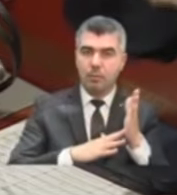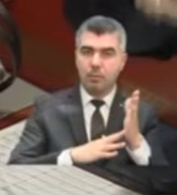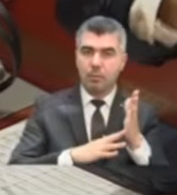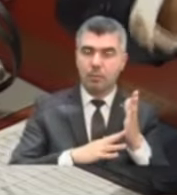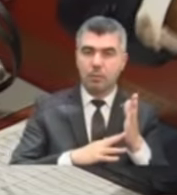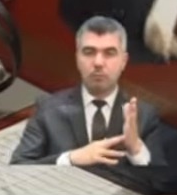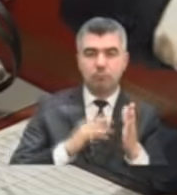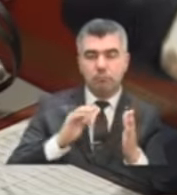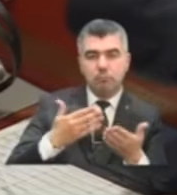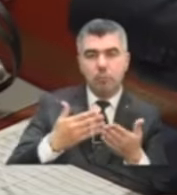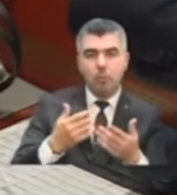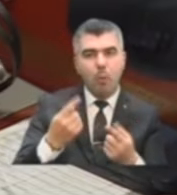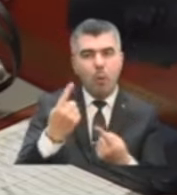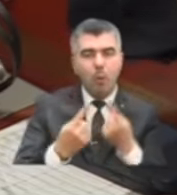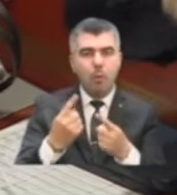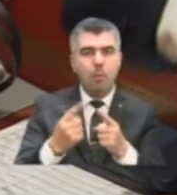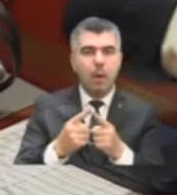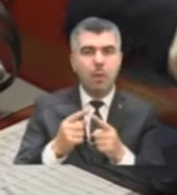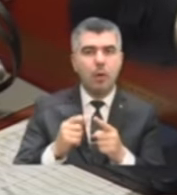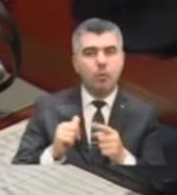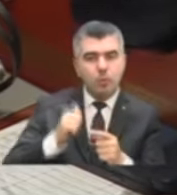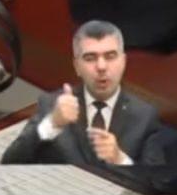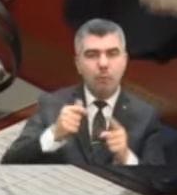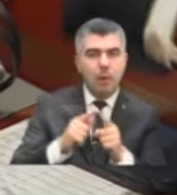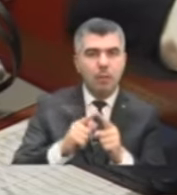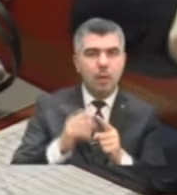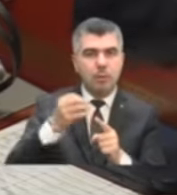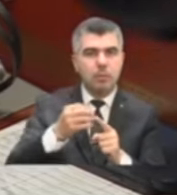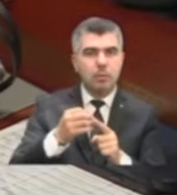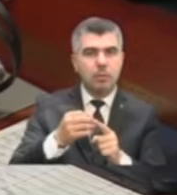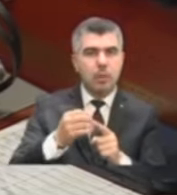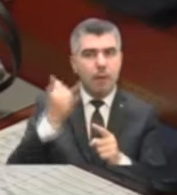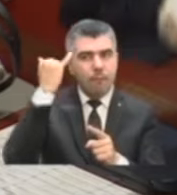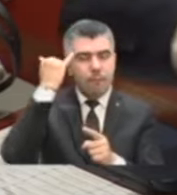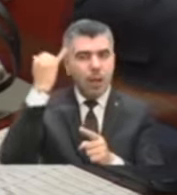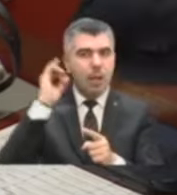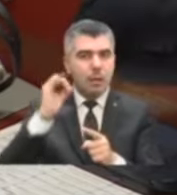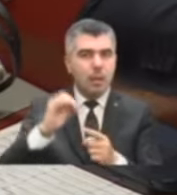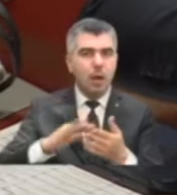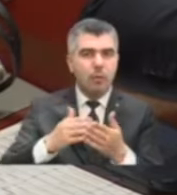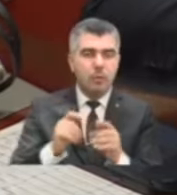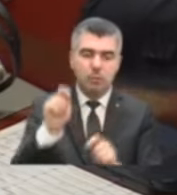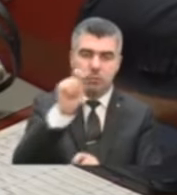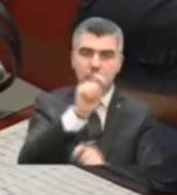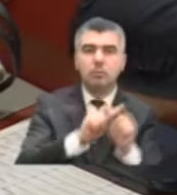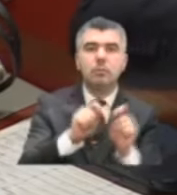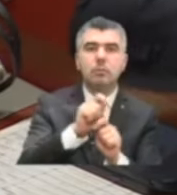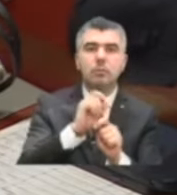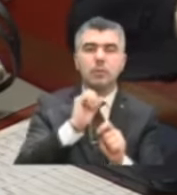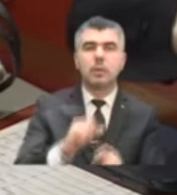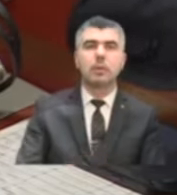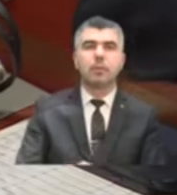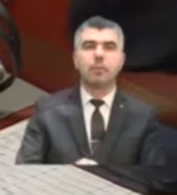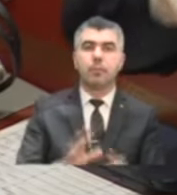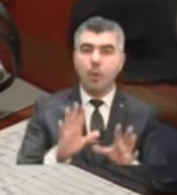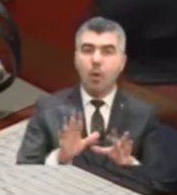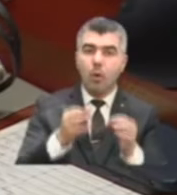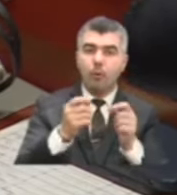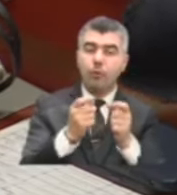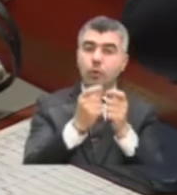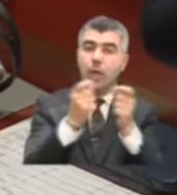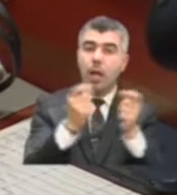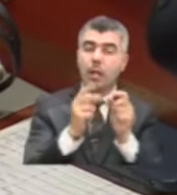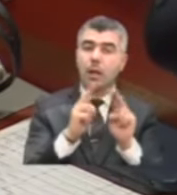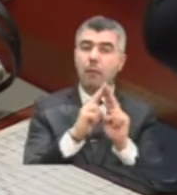غدا ابطال مغاربه اللي تاهما غيستثمروا الذكاء ديالهم، يعني العبقريه ديالهم في هذا المجال، ولما لا يوليو مقاولات دوليه،